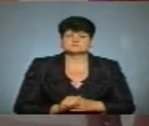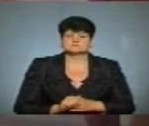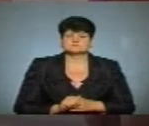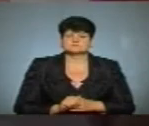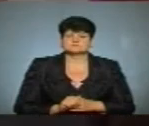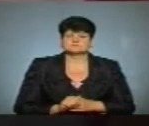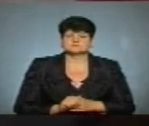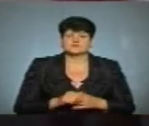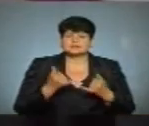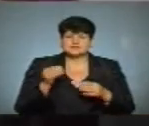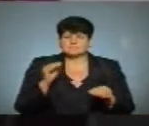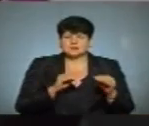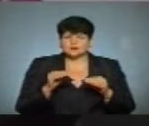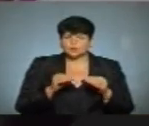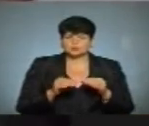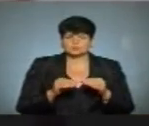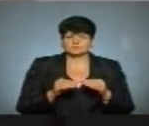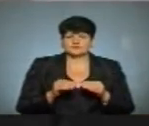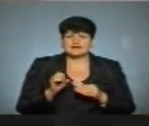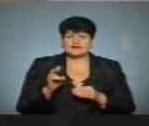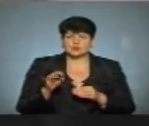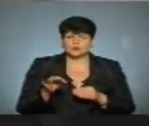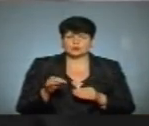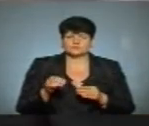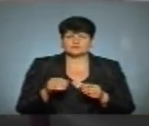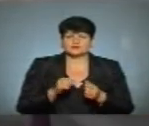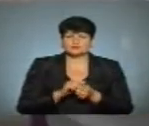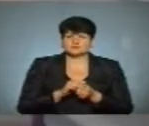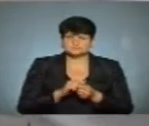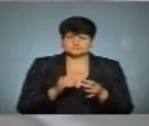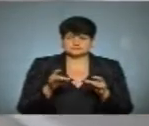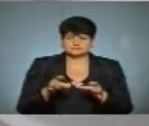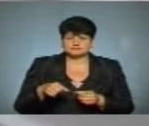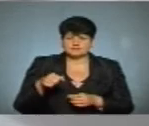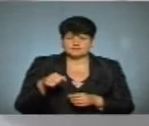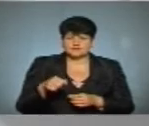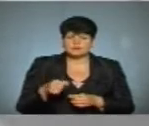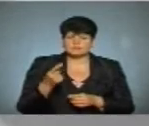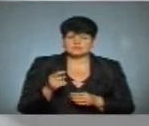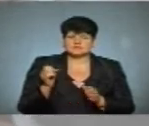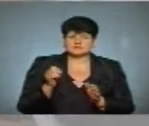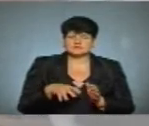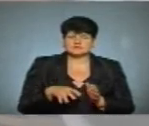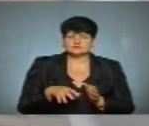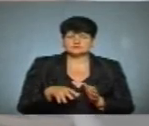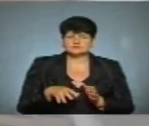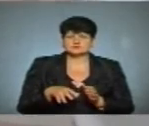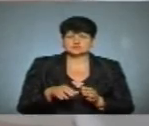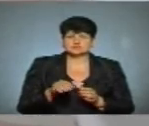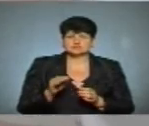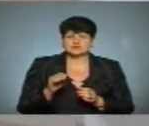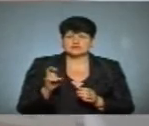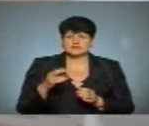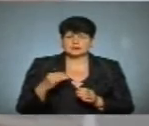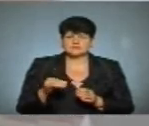Зараз я пакую пакуночки такі в екотурбинки паперові. Туди я кладу в один пакетик кладу такі желейки, в